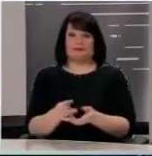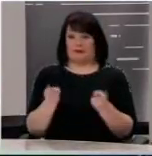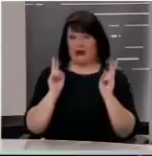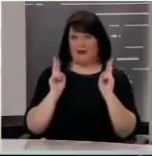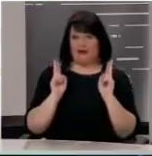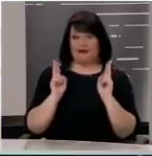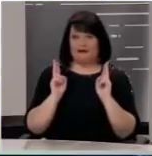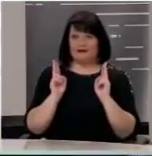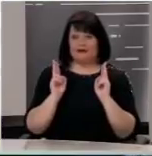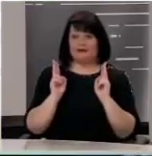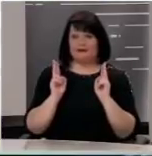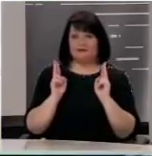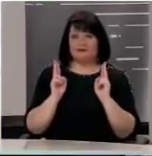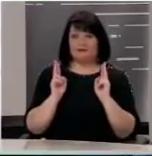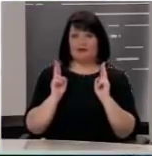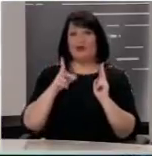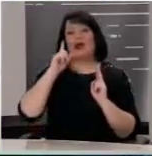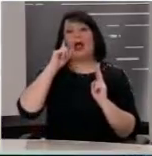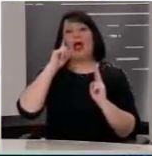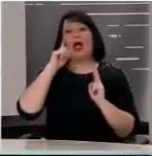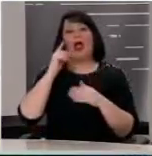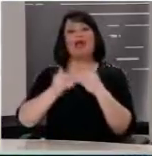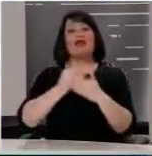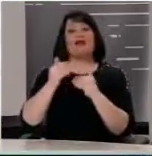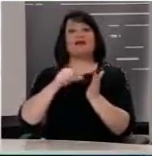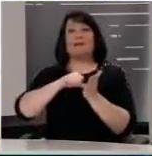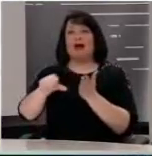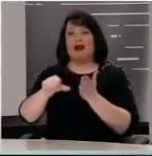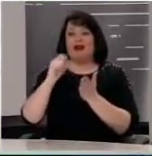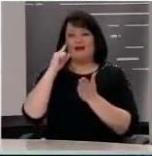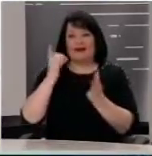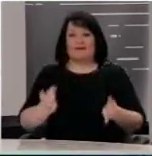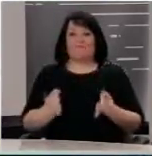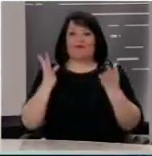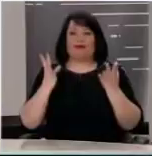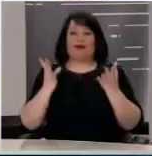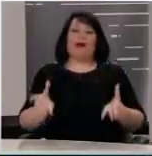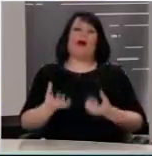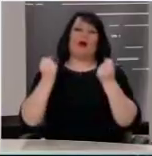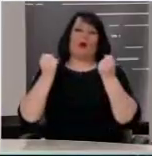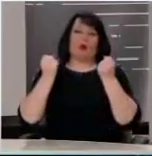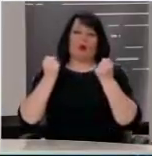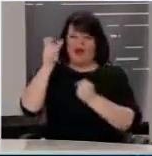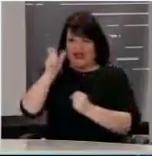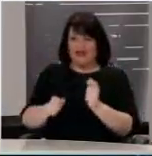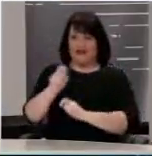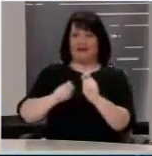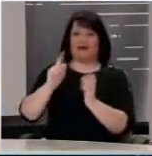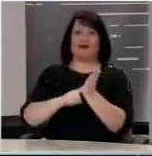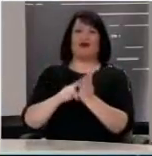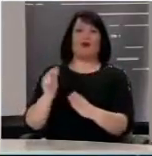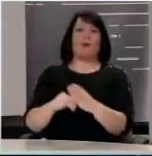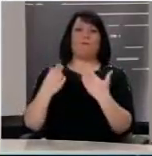Ελπίζετε να ξεφύγετε με διαδικασίες παραγραφής που ήδη έχετε φροντίσει να θεσμοθετήσετε και να